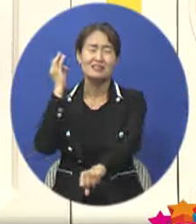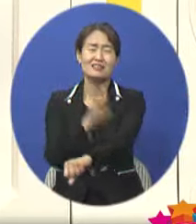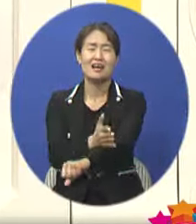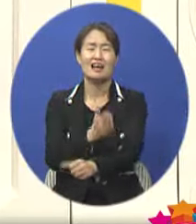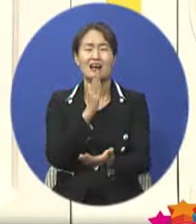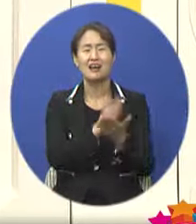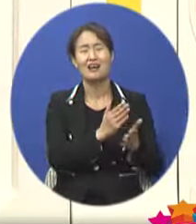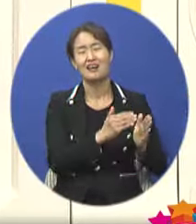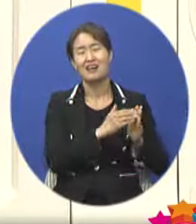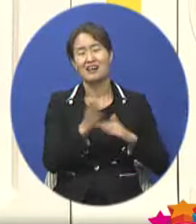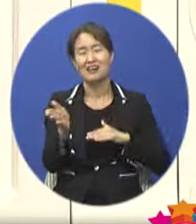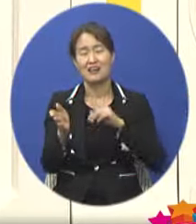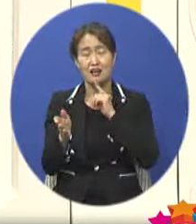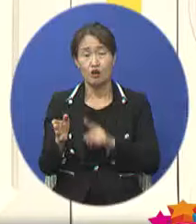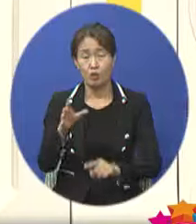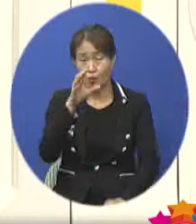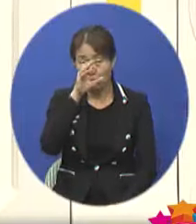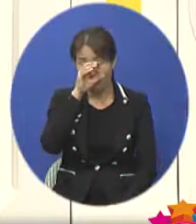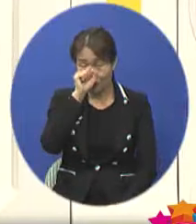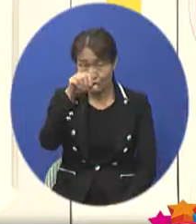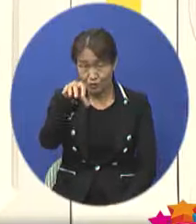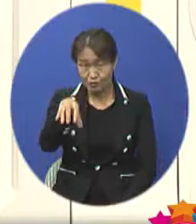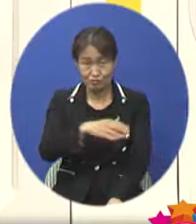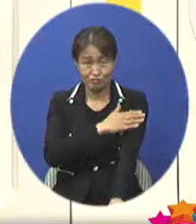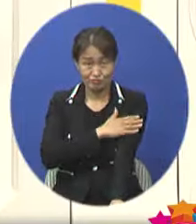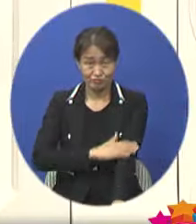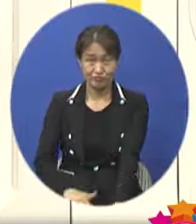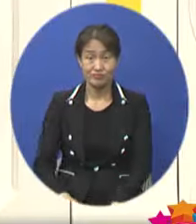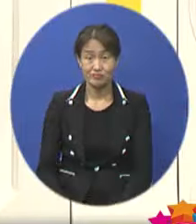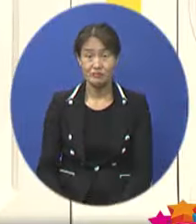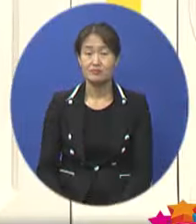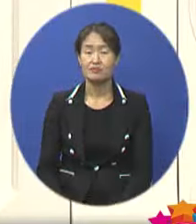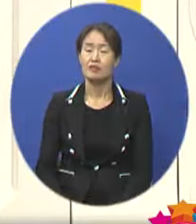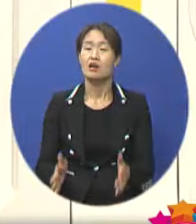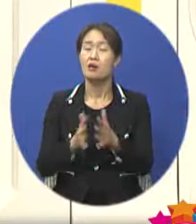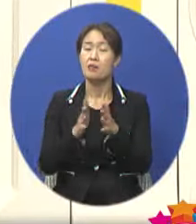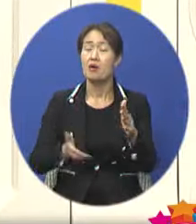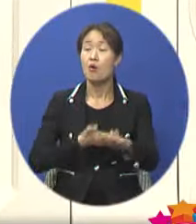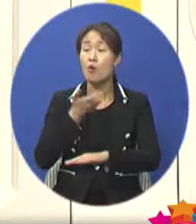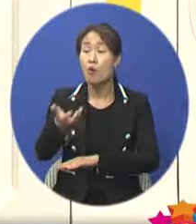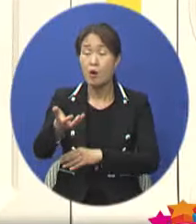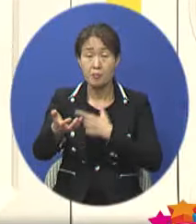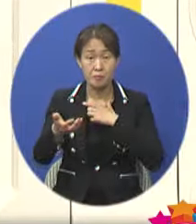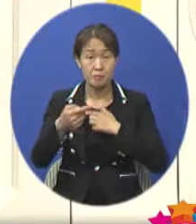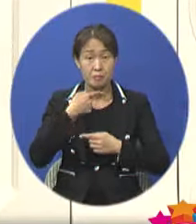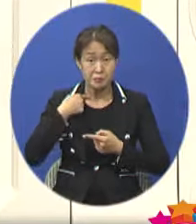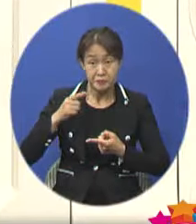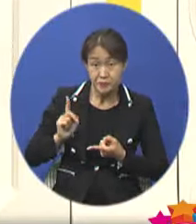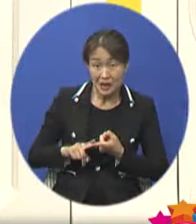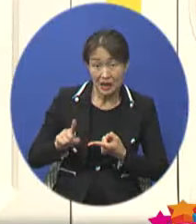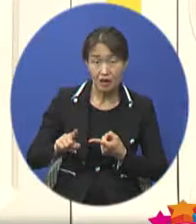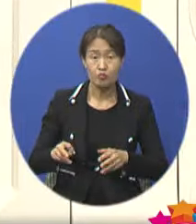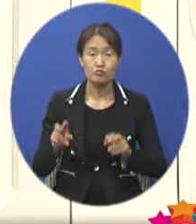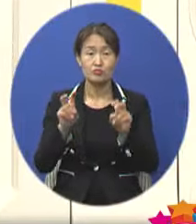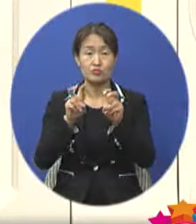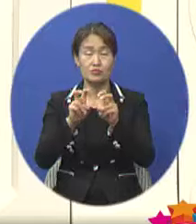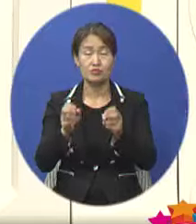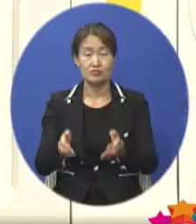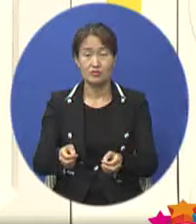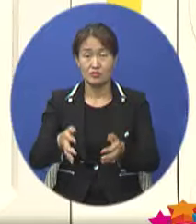아 축하드립니다. 아유, 굉장히 좋은 곳으로 가셨어요. 예. 감사합니다. 그 아파트 들어가신 데는 예. 어때 마음에 드십니까? 네,